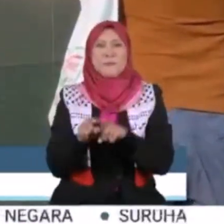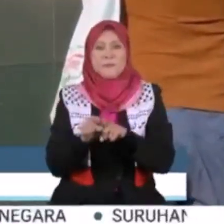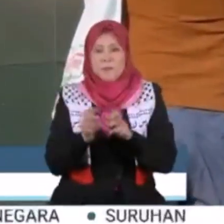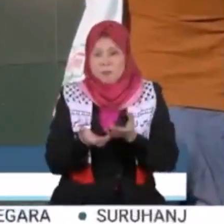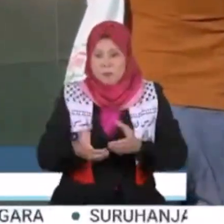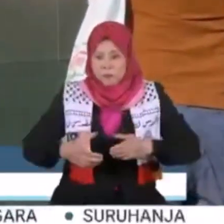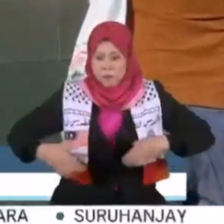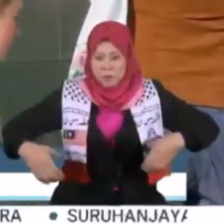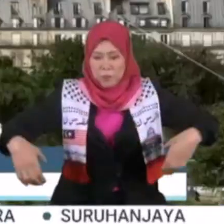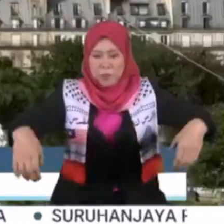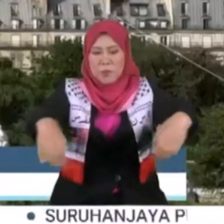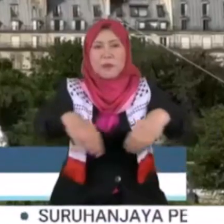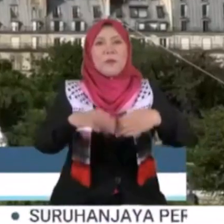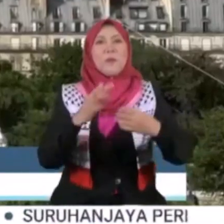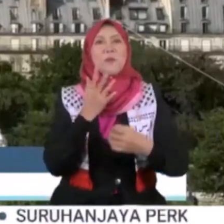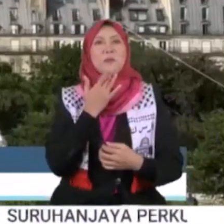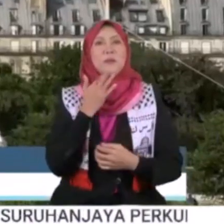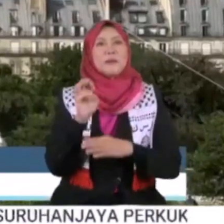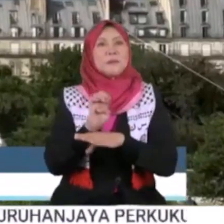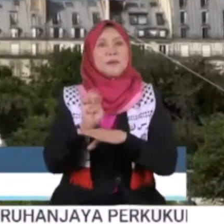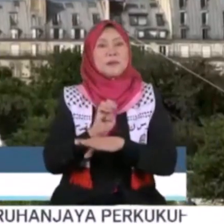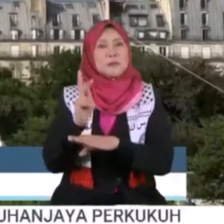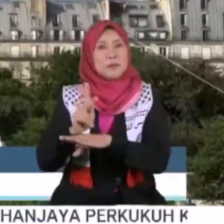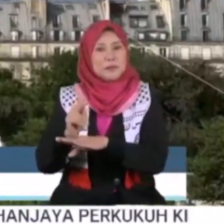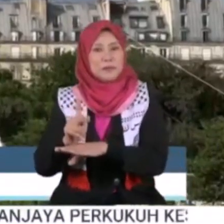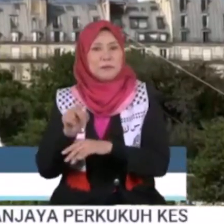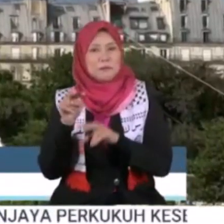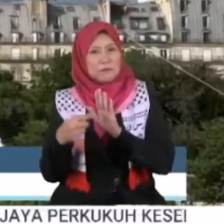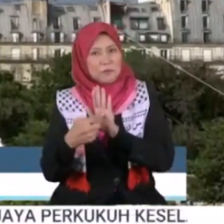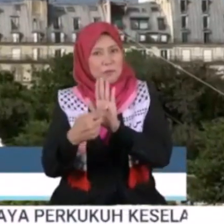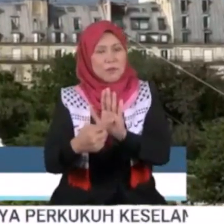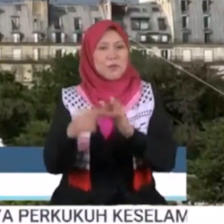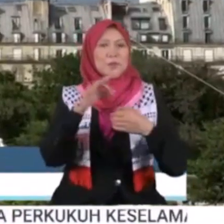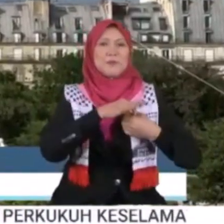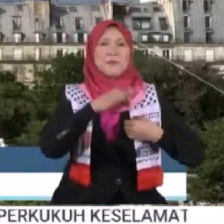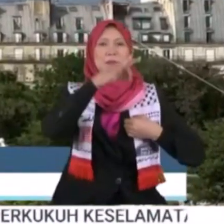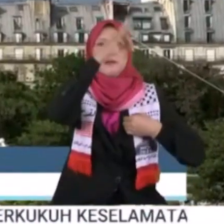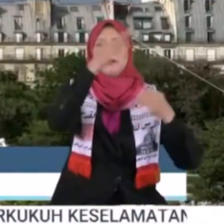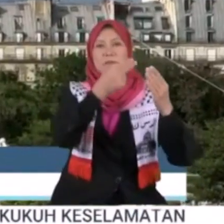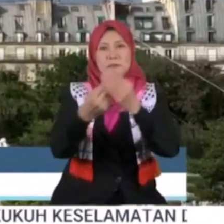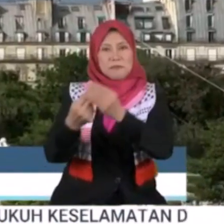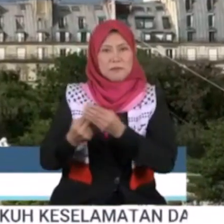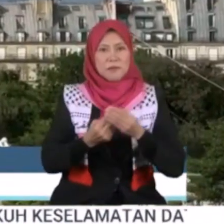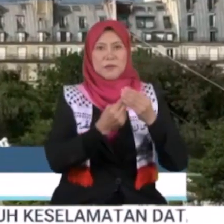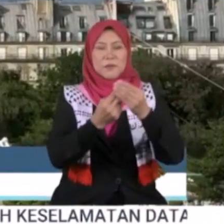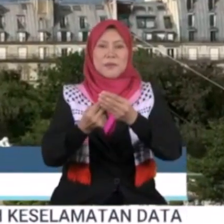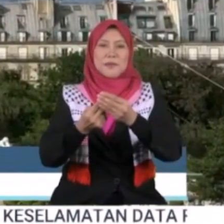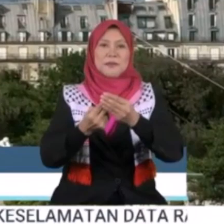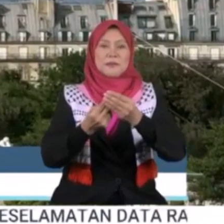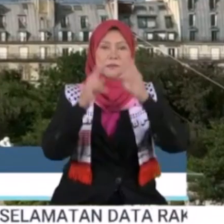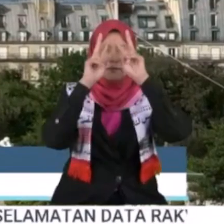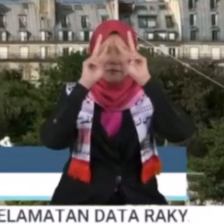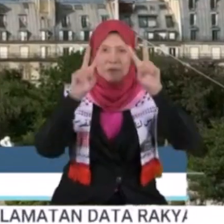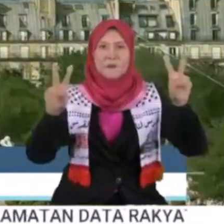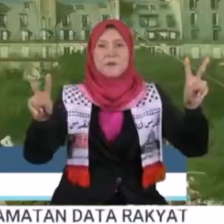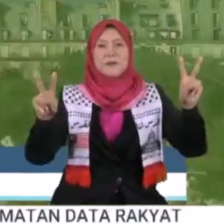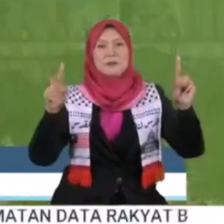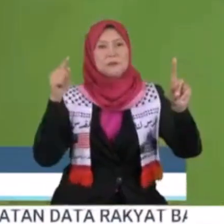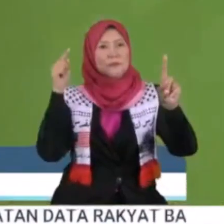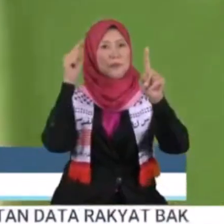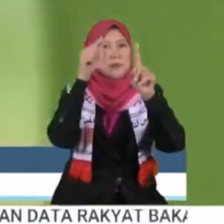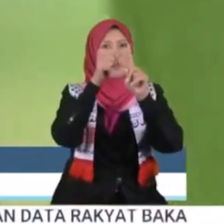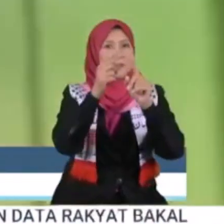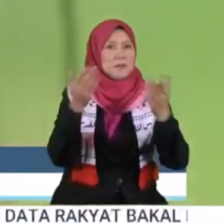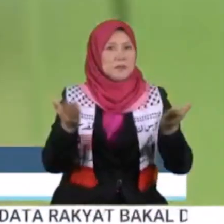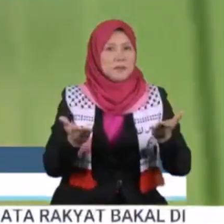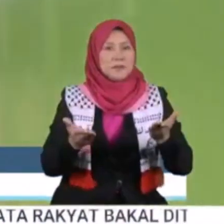kawah serta penggunaan warna emas dan perak juga mencerminkan semangat perpaduan dan keharmonian selari dengan hasrat yang